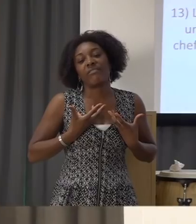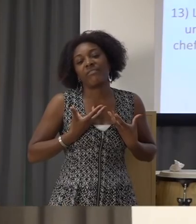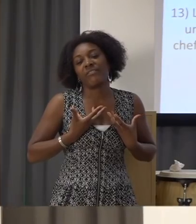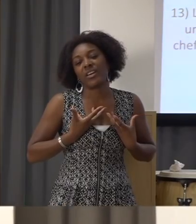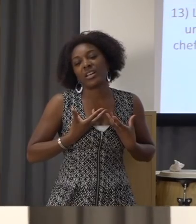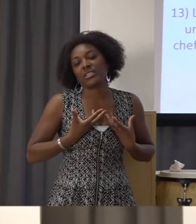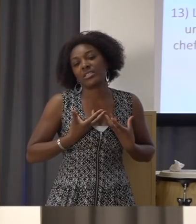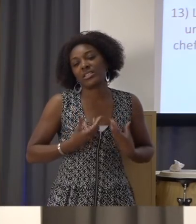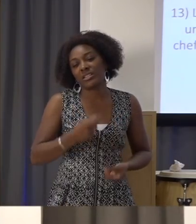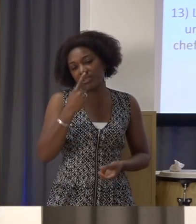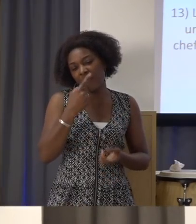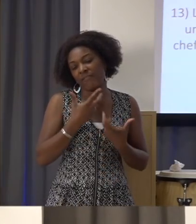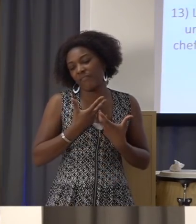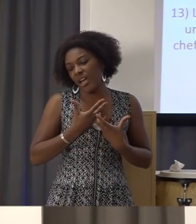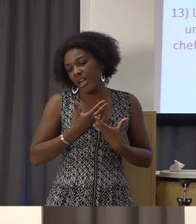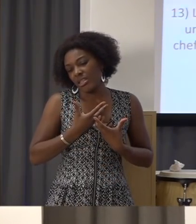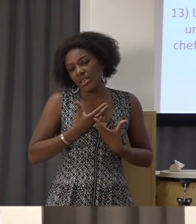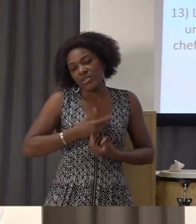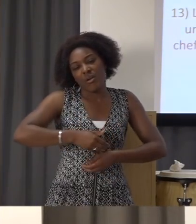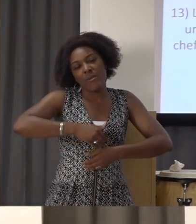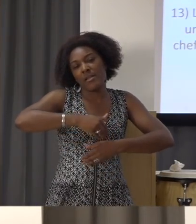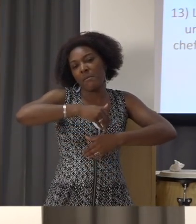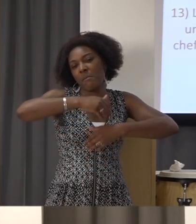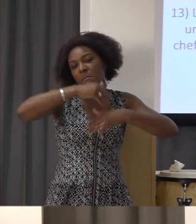sens noyé, fatigué, abattu.